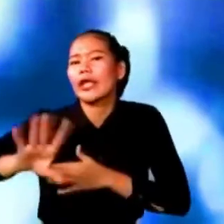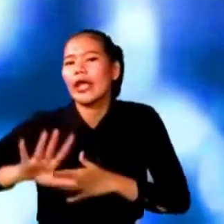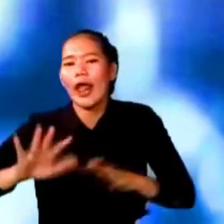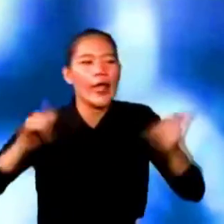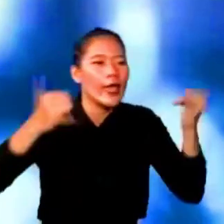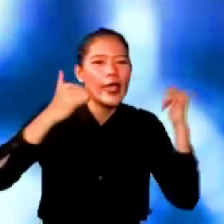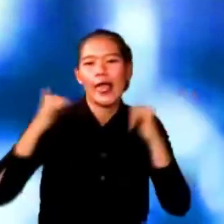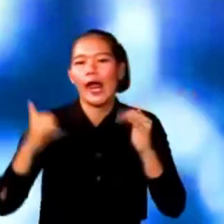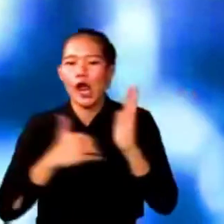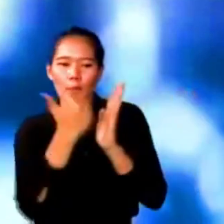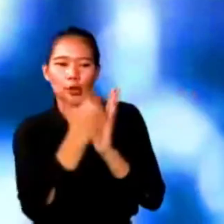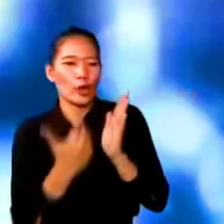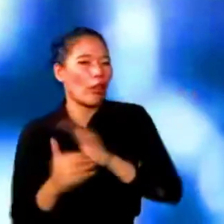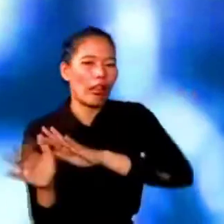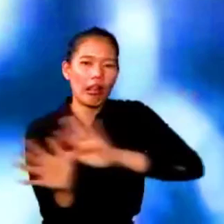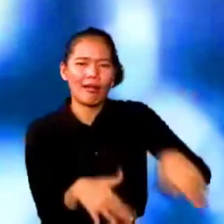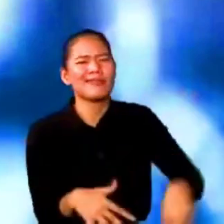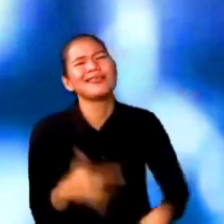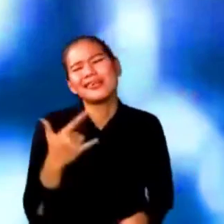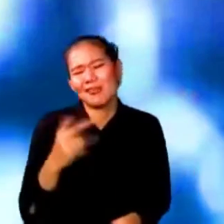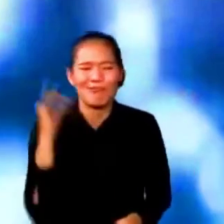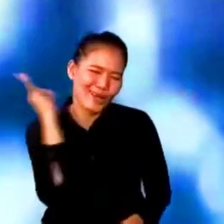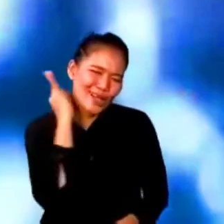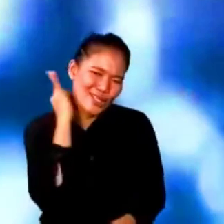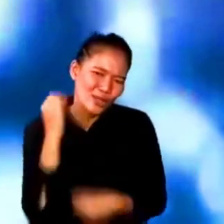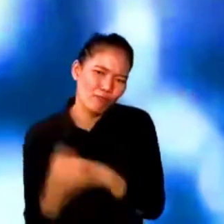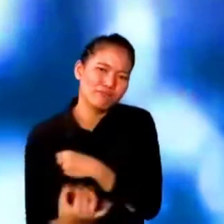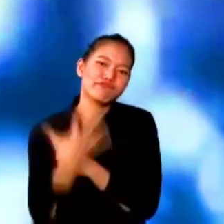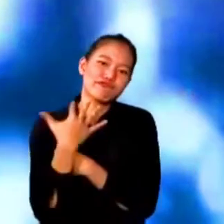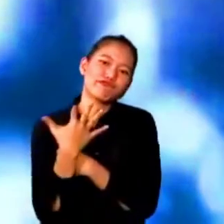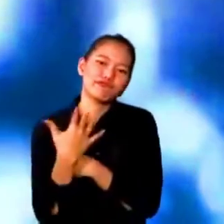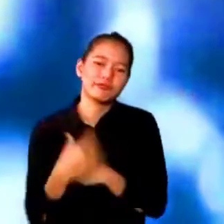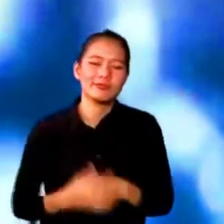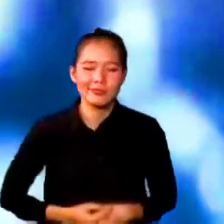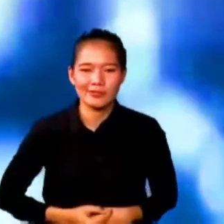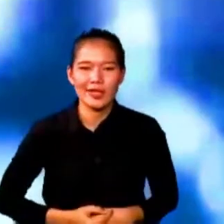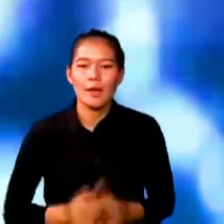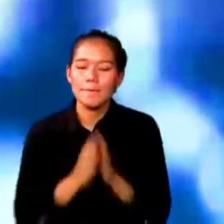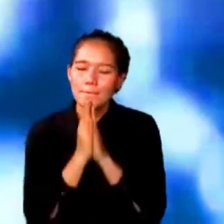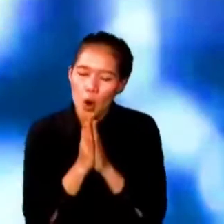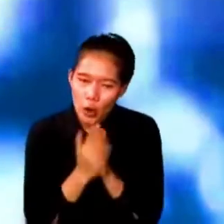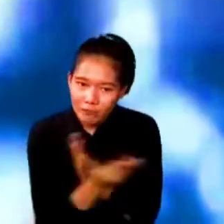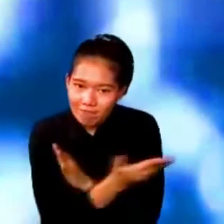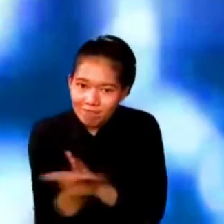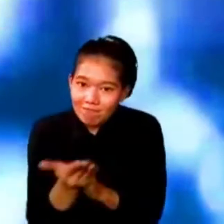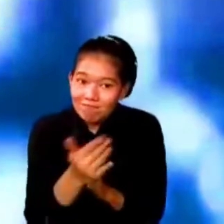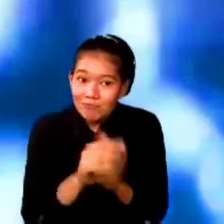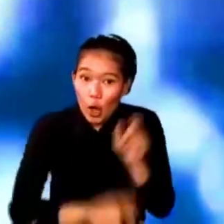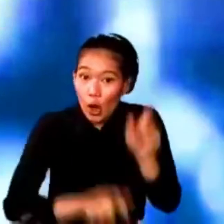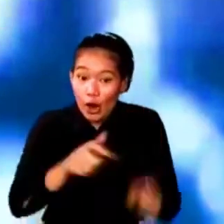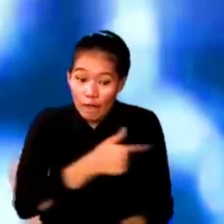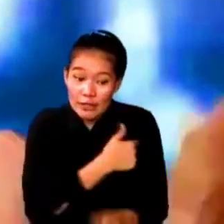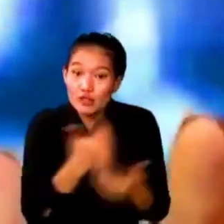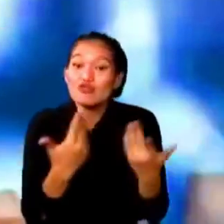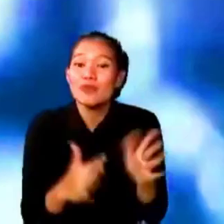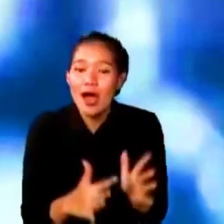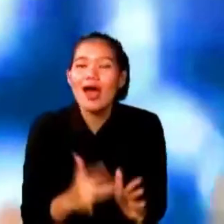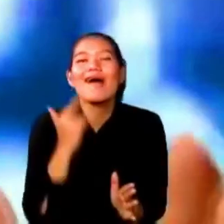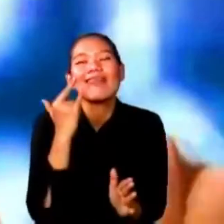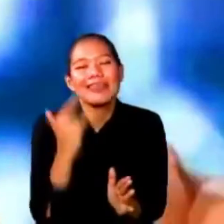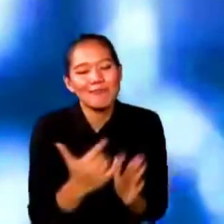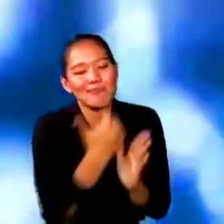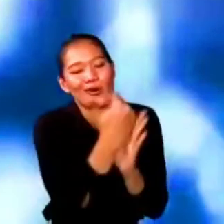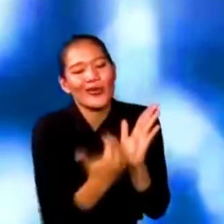performa sehatan tetap saja akan naik tetap saja Kayaknya ada vaksin menjadi tolong yang sudah divaksinasi tetap